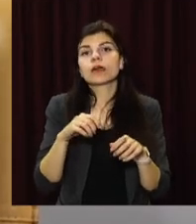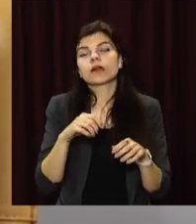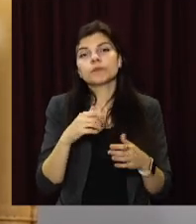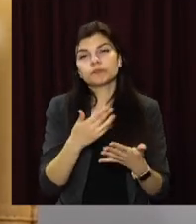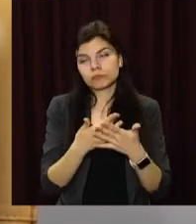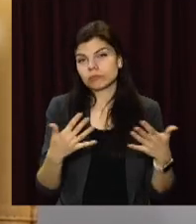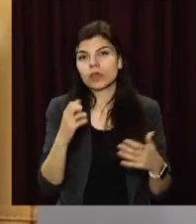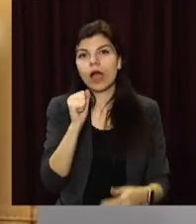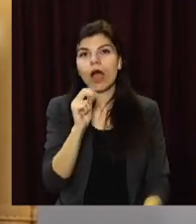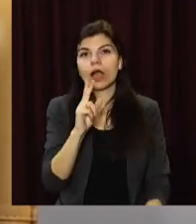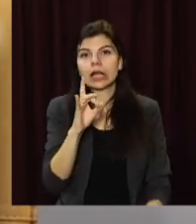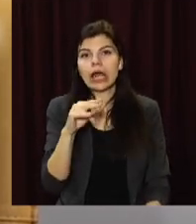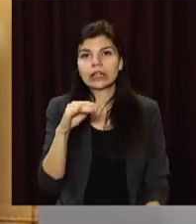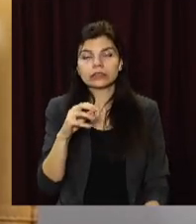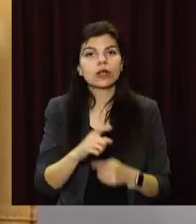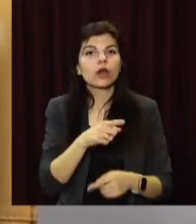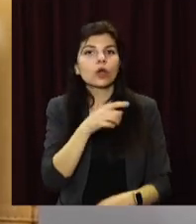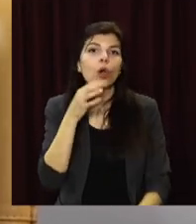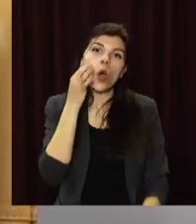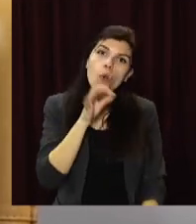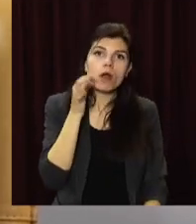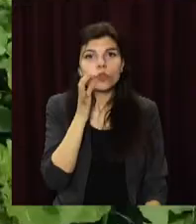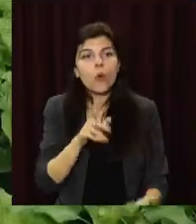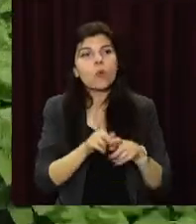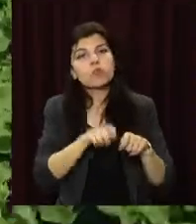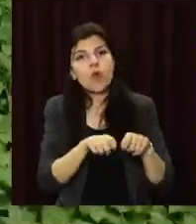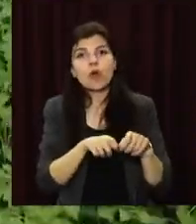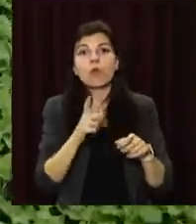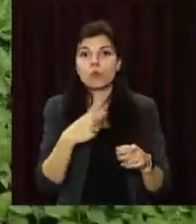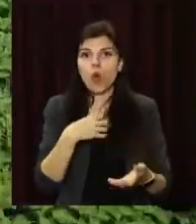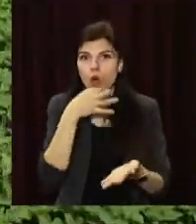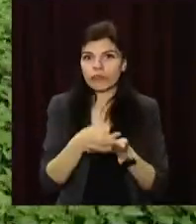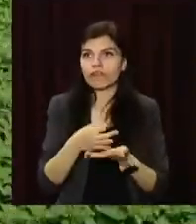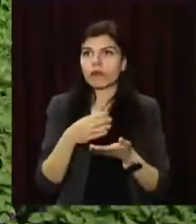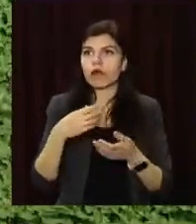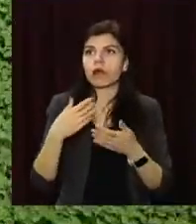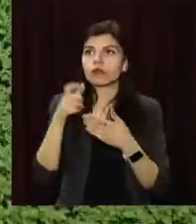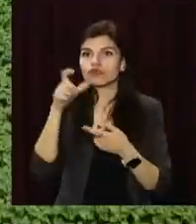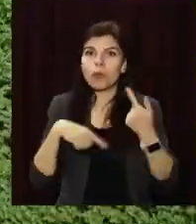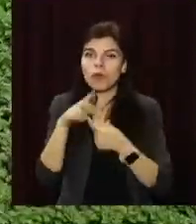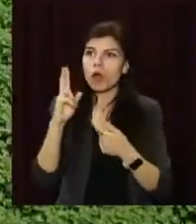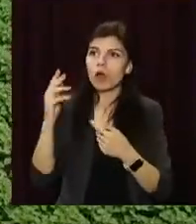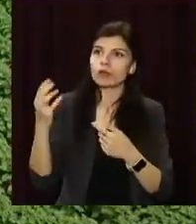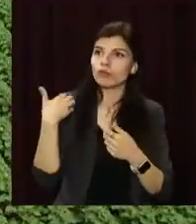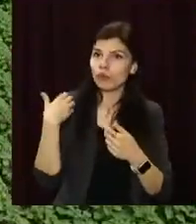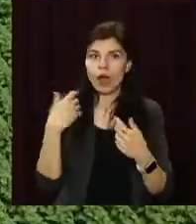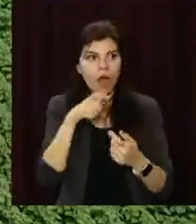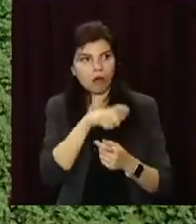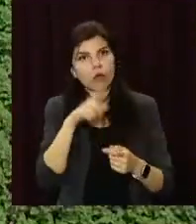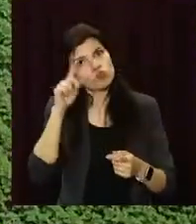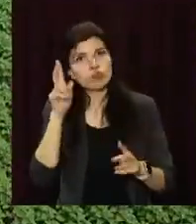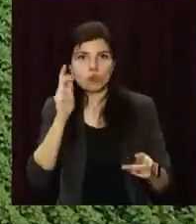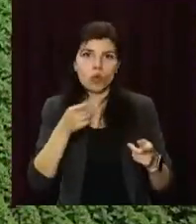як асоціація, ми лично будемо нести відповідальність перед аграріями, перед партнерами, перед практично